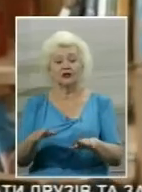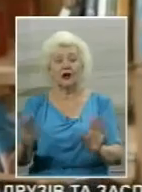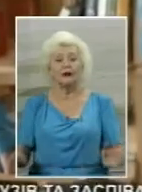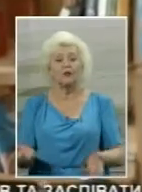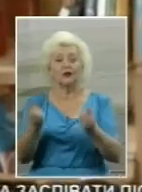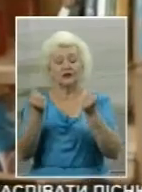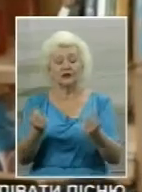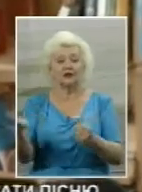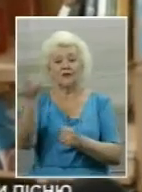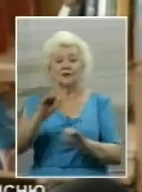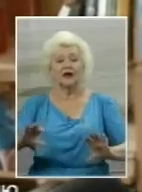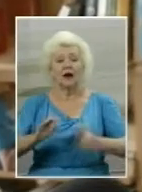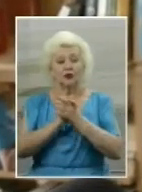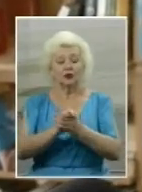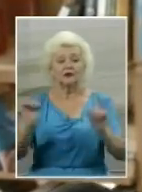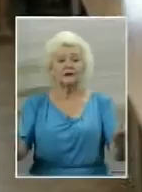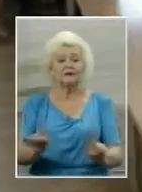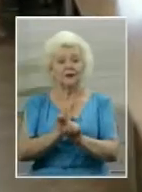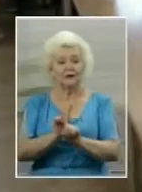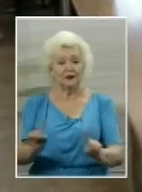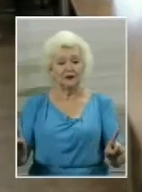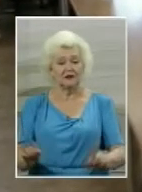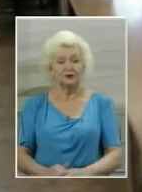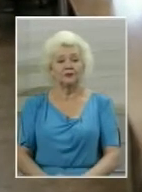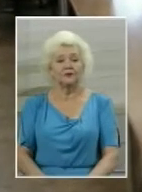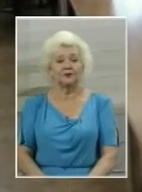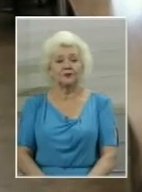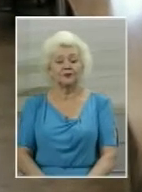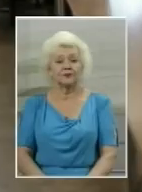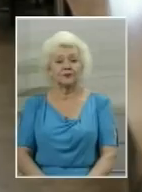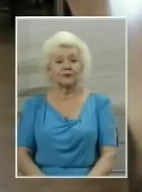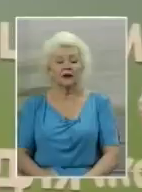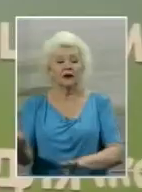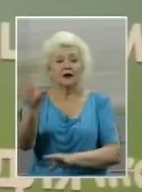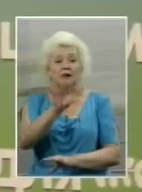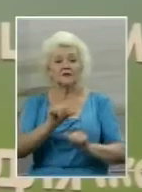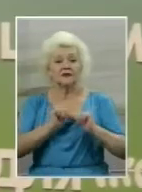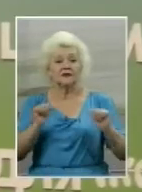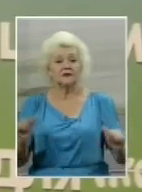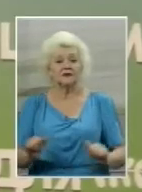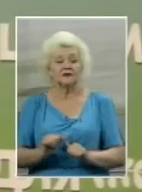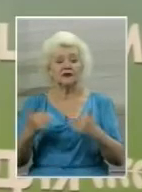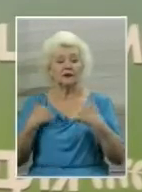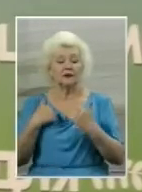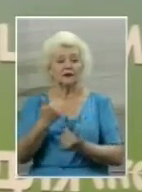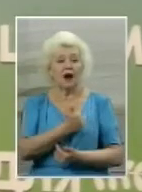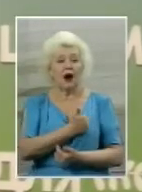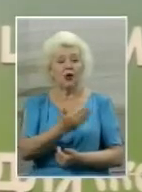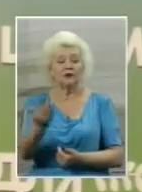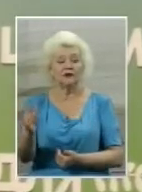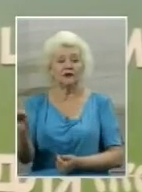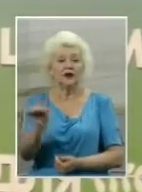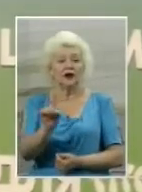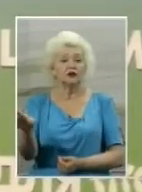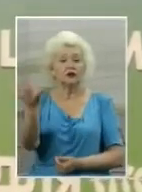поддержать всех друзей и спеть песню. Всім серцем я б хотіла, щоб